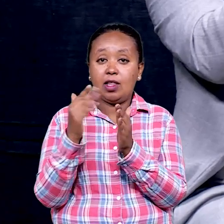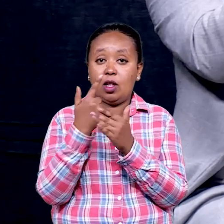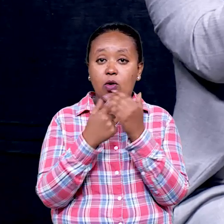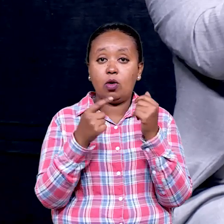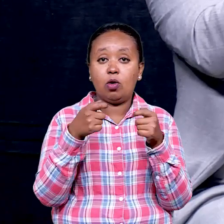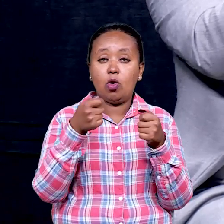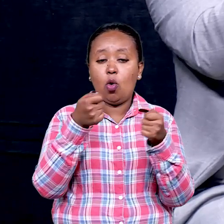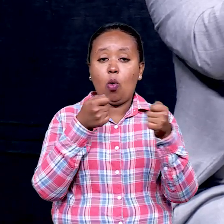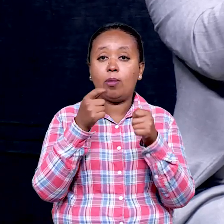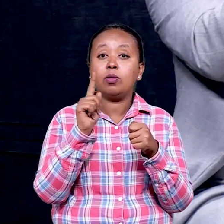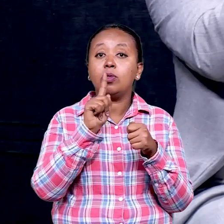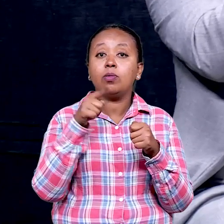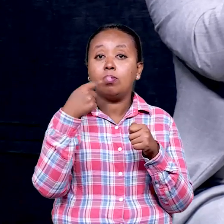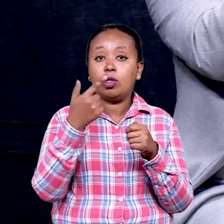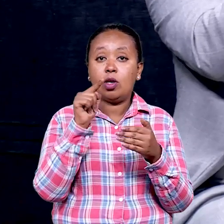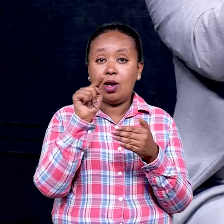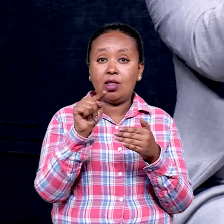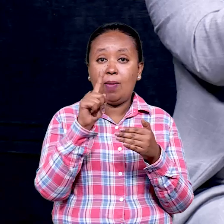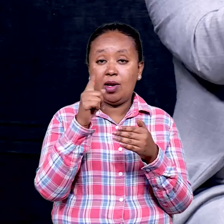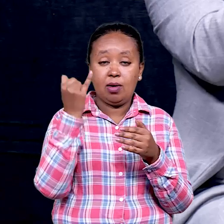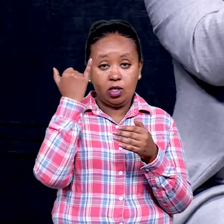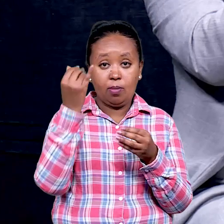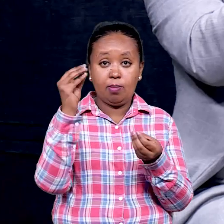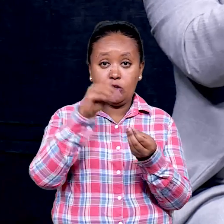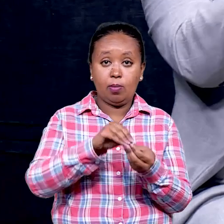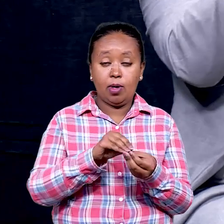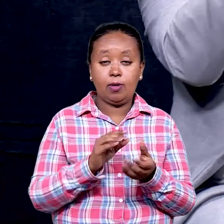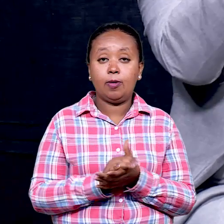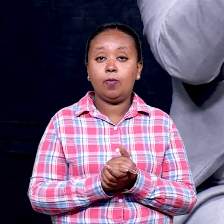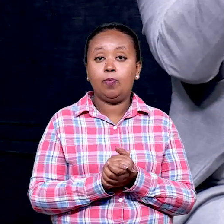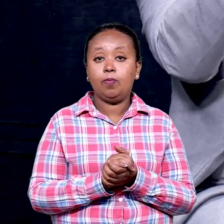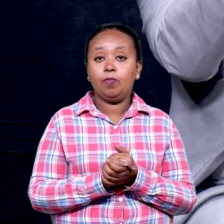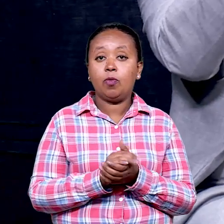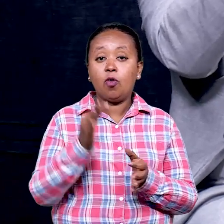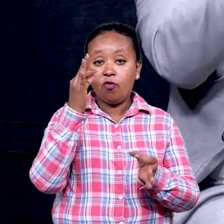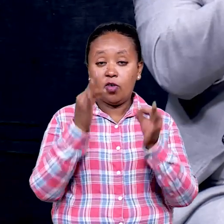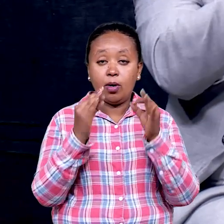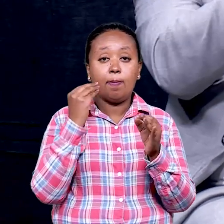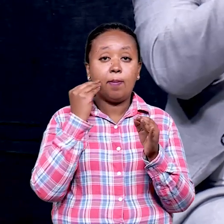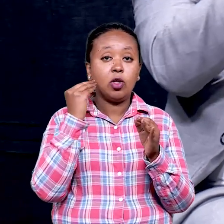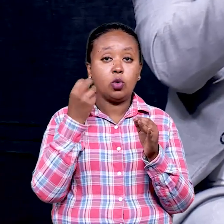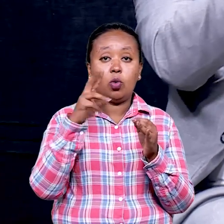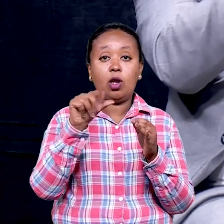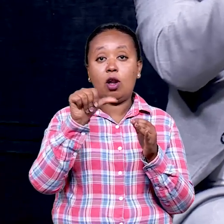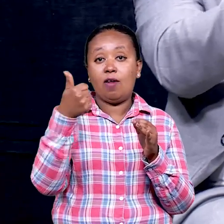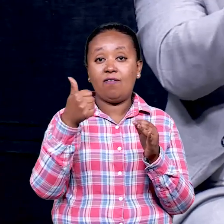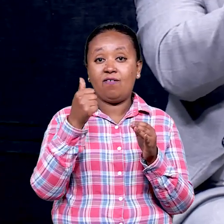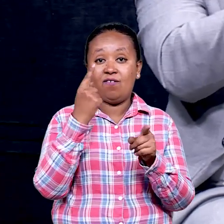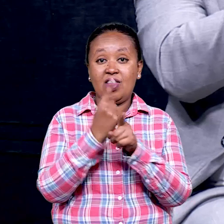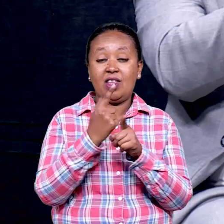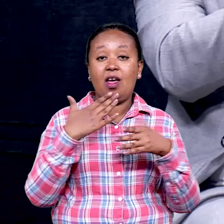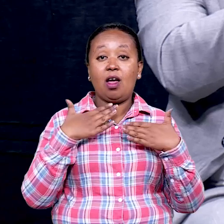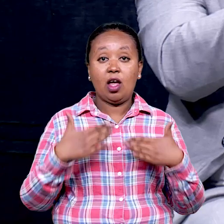ገለልተኛ እንዲሆኑና ልጓማቸው ምንድን ነው የሚለውን ነጥብ አንድና ለመጨመር ምንድን ነው ፍርድ ቤቶች ወይም ሌላ